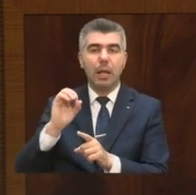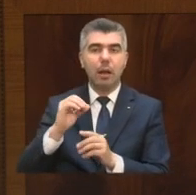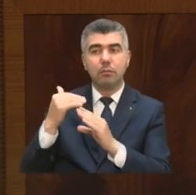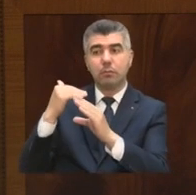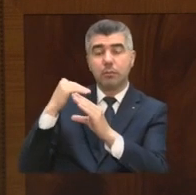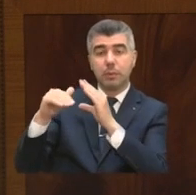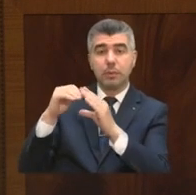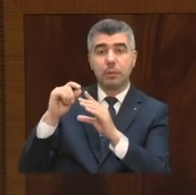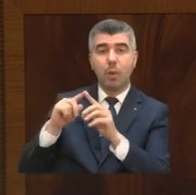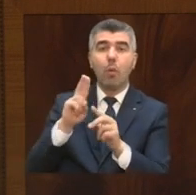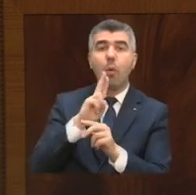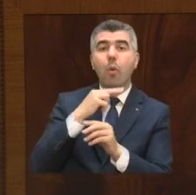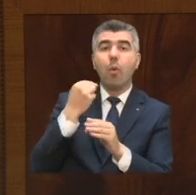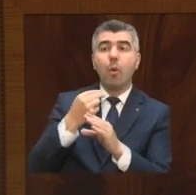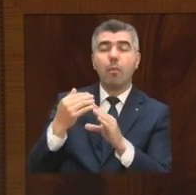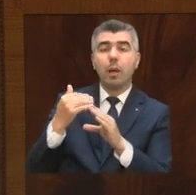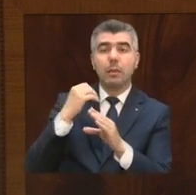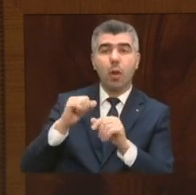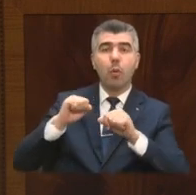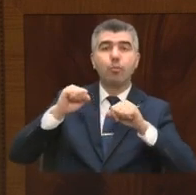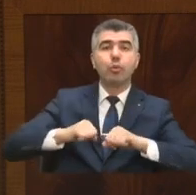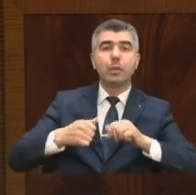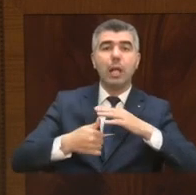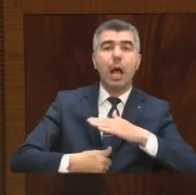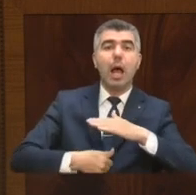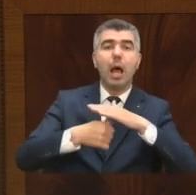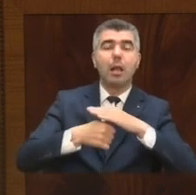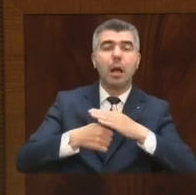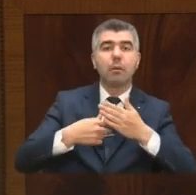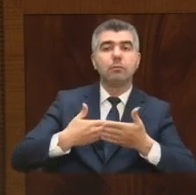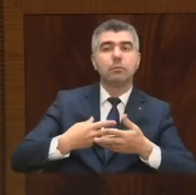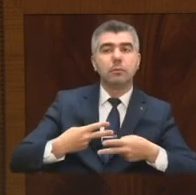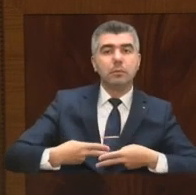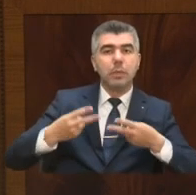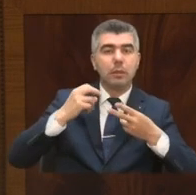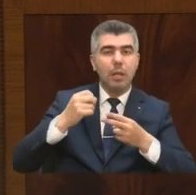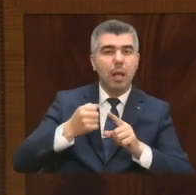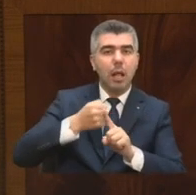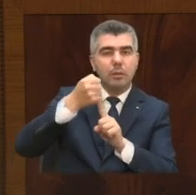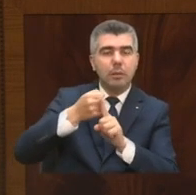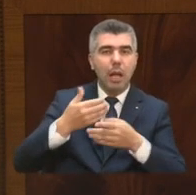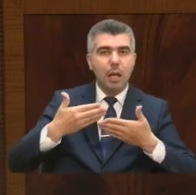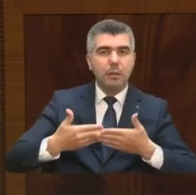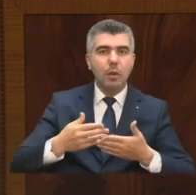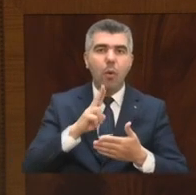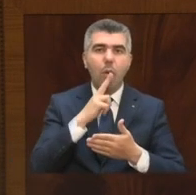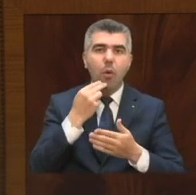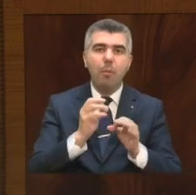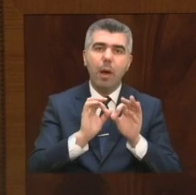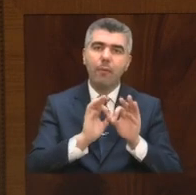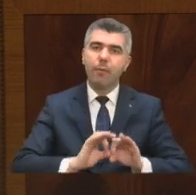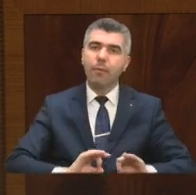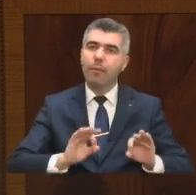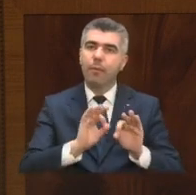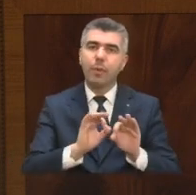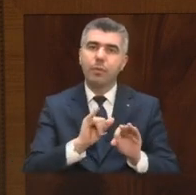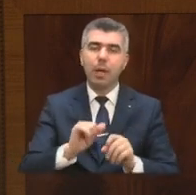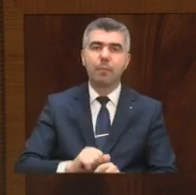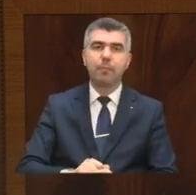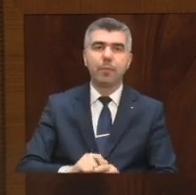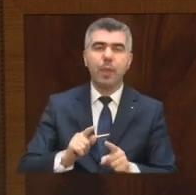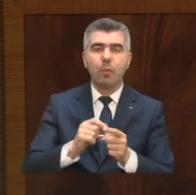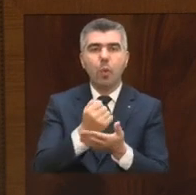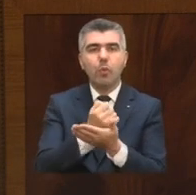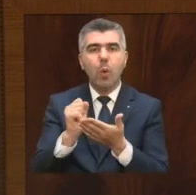الحكومه السابقه على المجلس الاعلى واصدر رايه بشانه دون ان تعمل الحكومه الحاليه على اتمام مسطرته الغيثم نظام